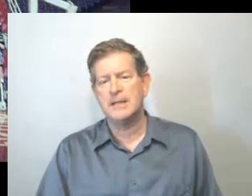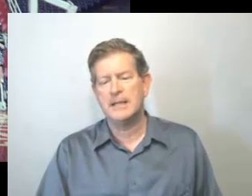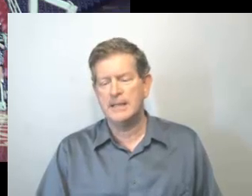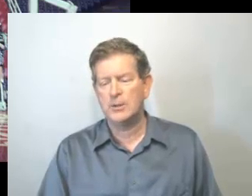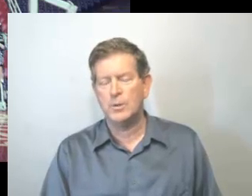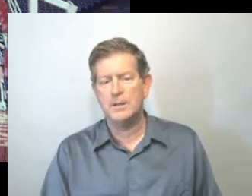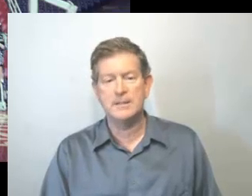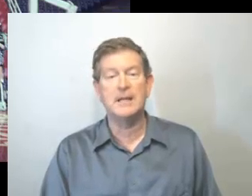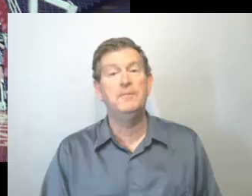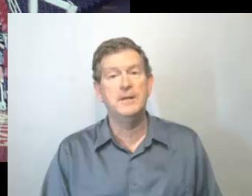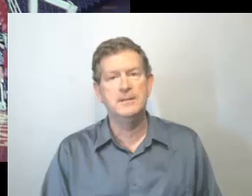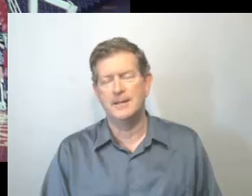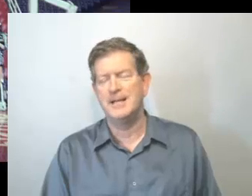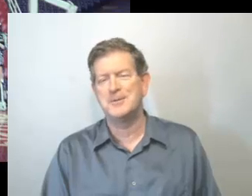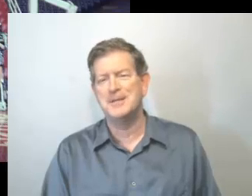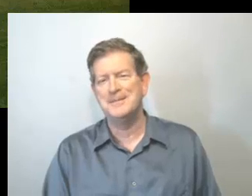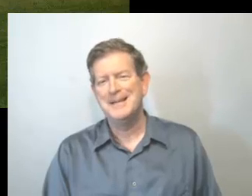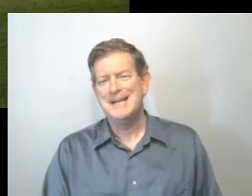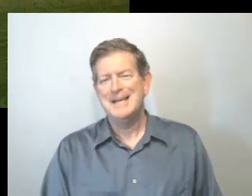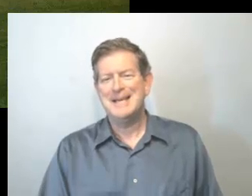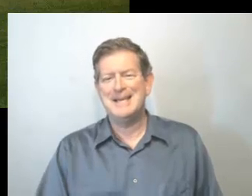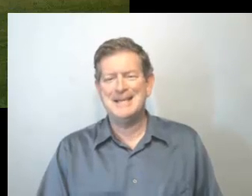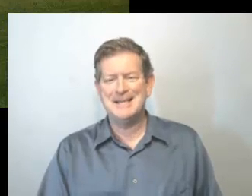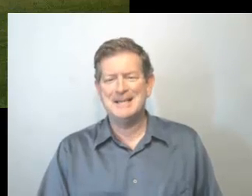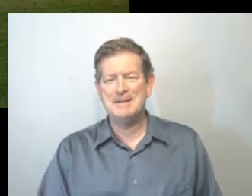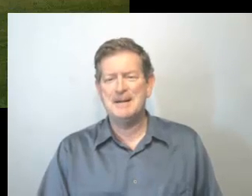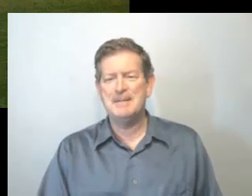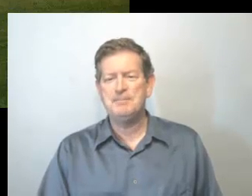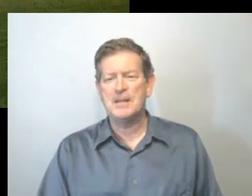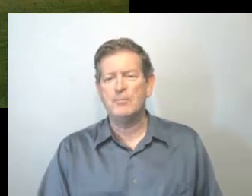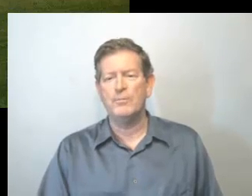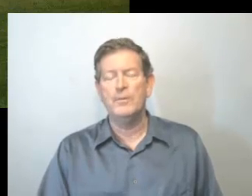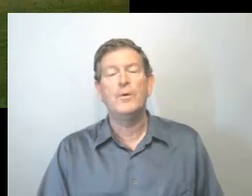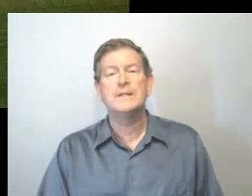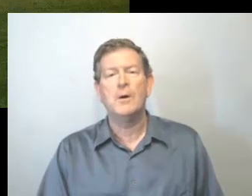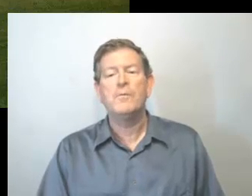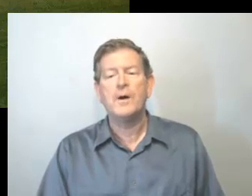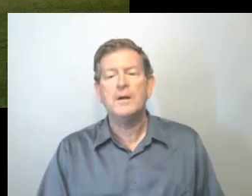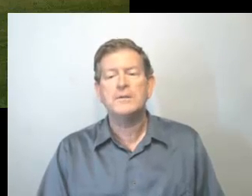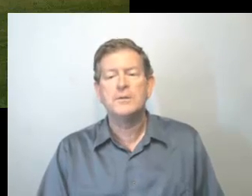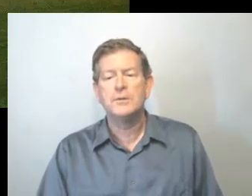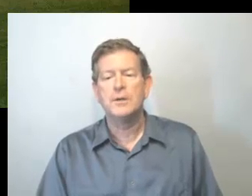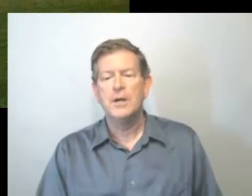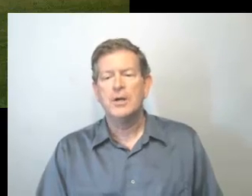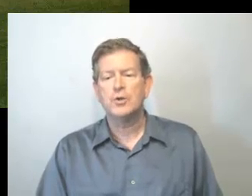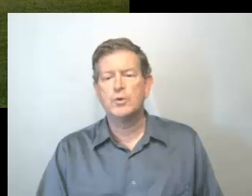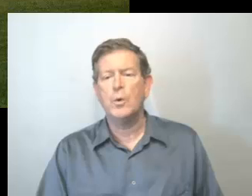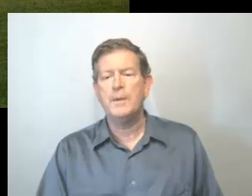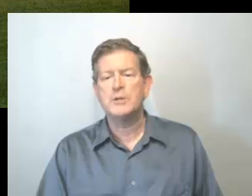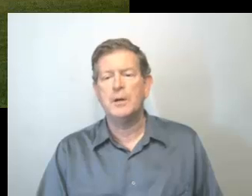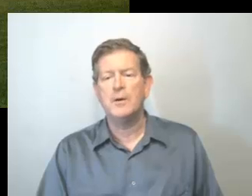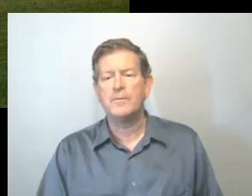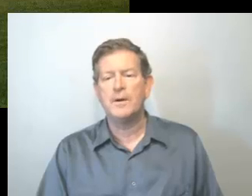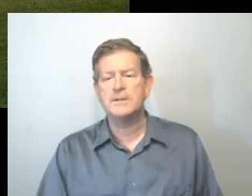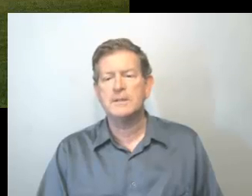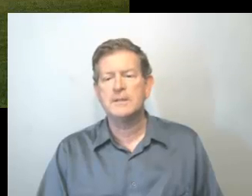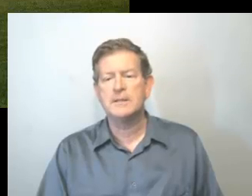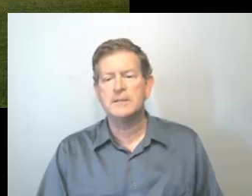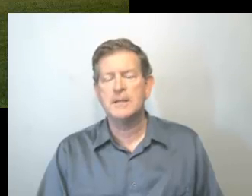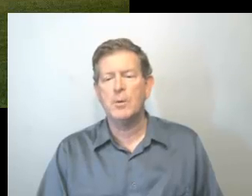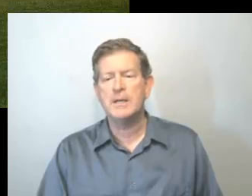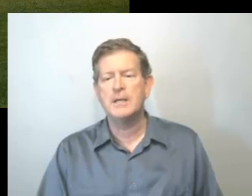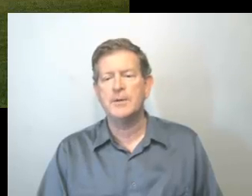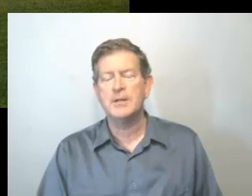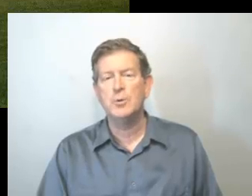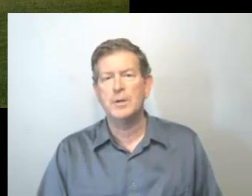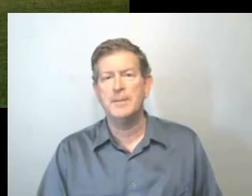dans un stade à Détroit, un stade vide à Détroit. Et me voici en France. Je joue au baseball en France.